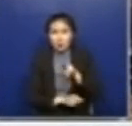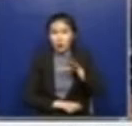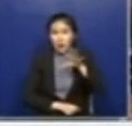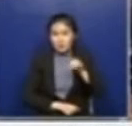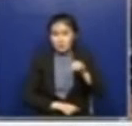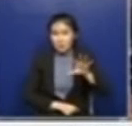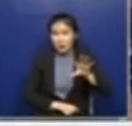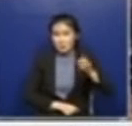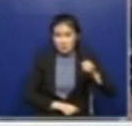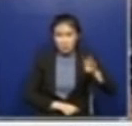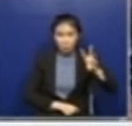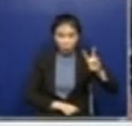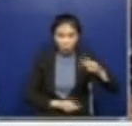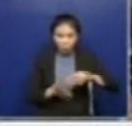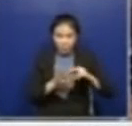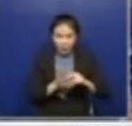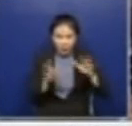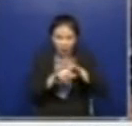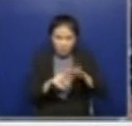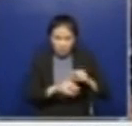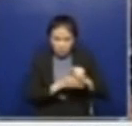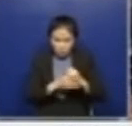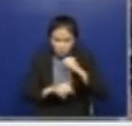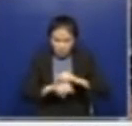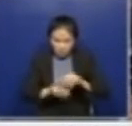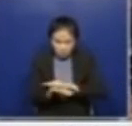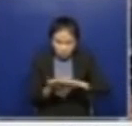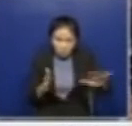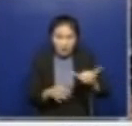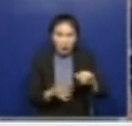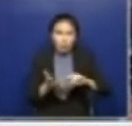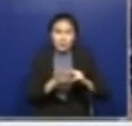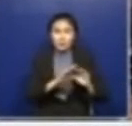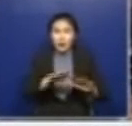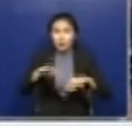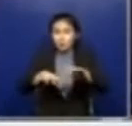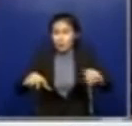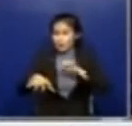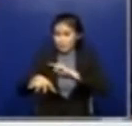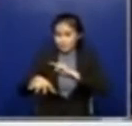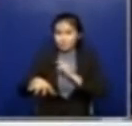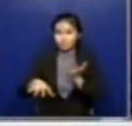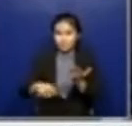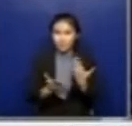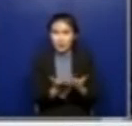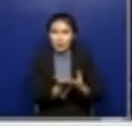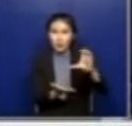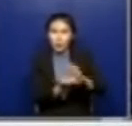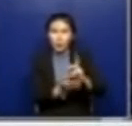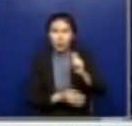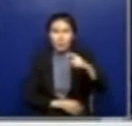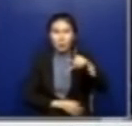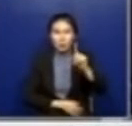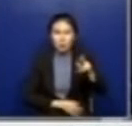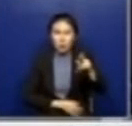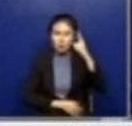2545-46ค่ะยังไม่มีการซ่อมแซมเลยท่านประธานผ่านถึงหน่วยงานที่รับผิดชอบด้วยนะคะงบท้องถิ่นไม่พอค่ะถ่